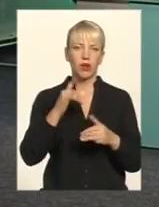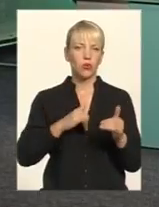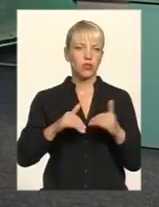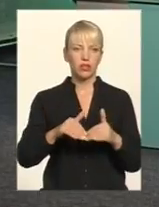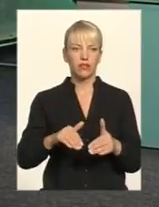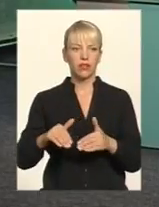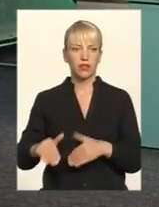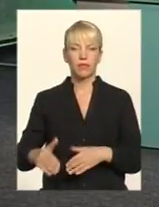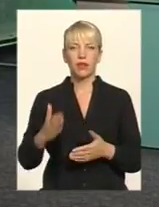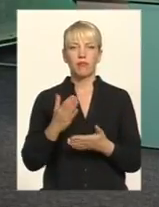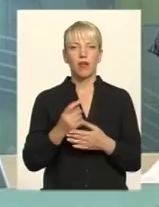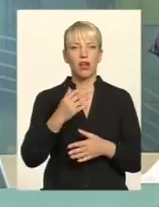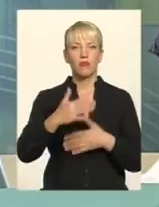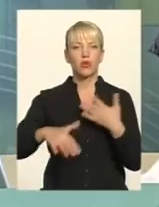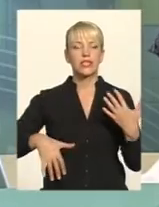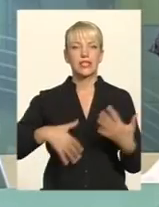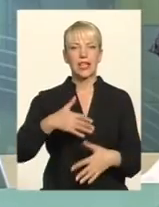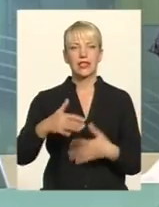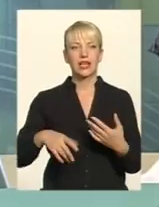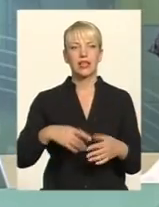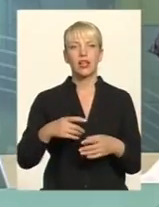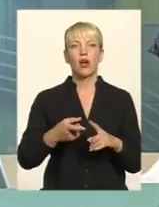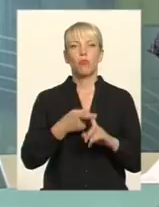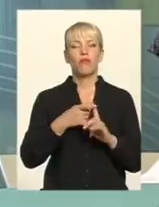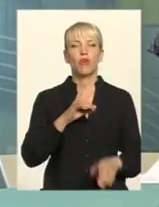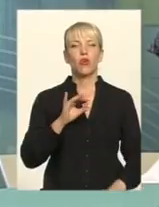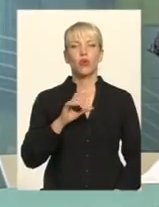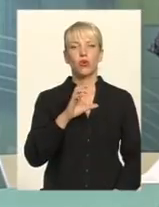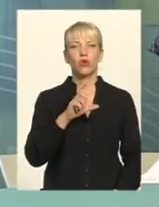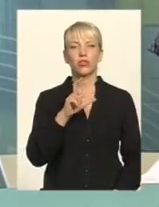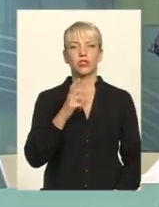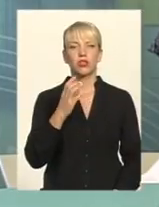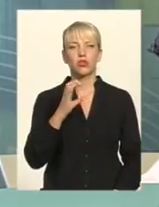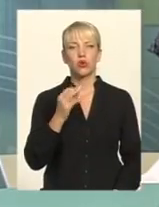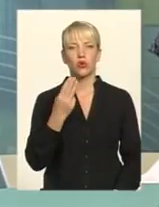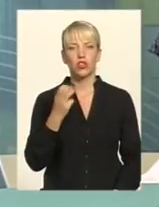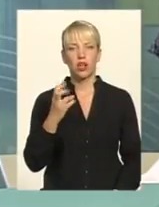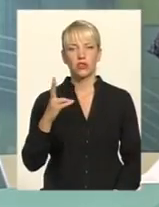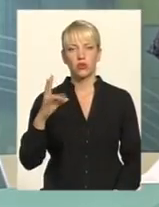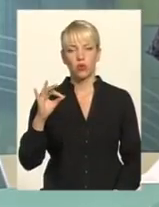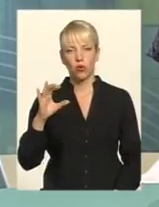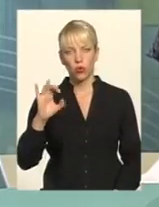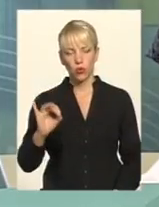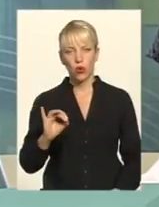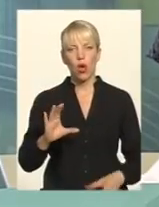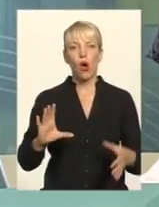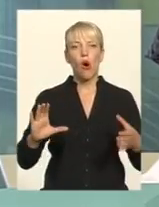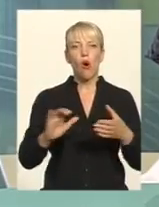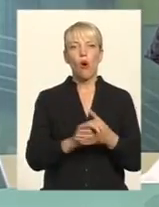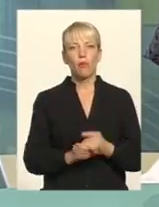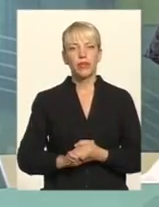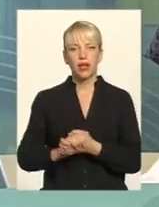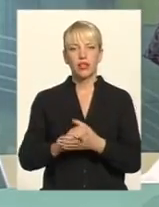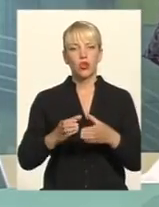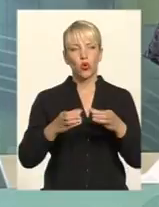перший скандал, пов'язаний із Росошанською об'єднаною громадою. Керівництво сільської